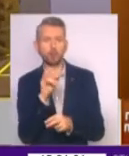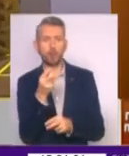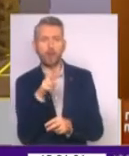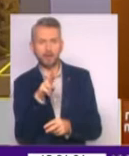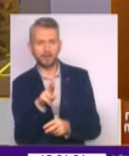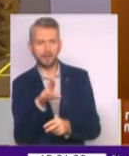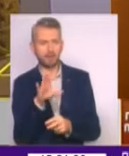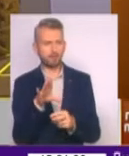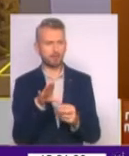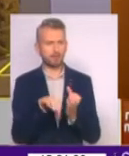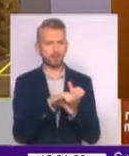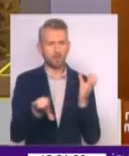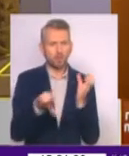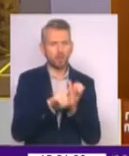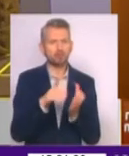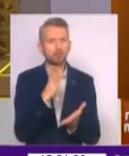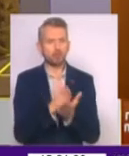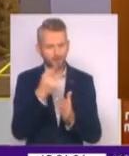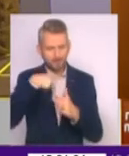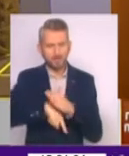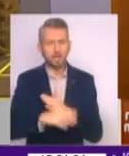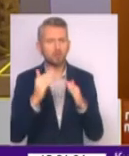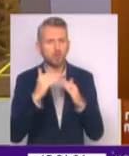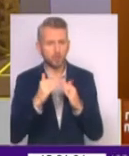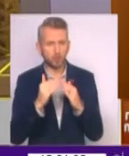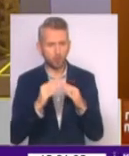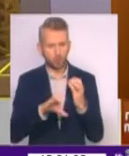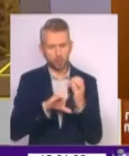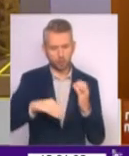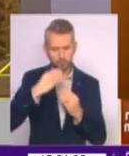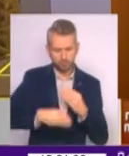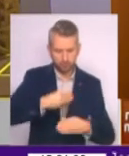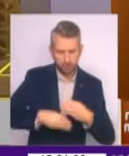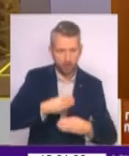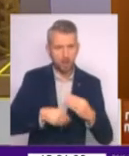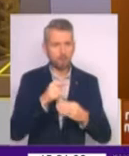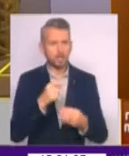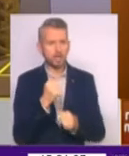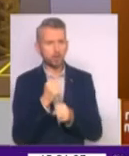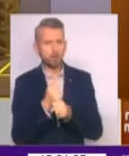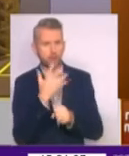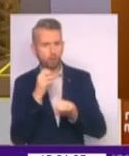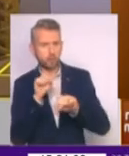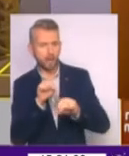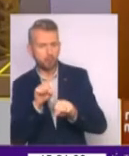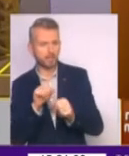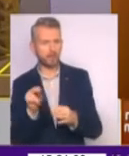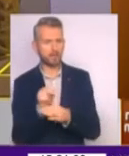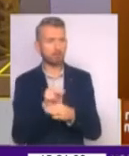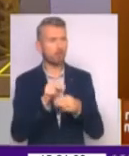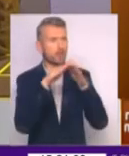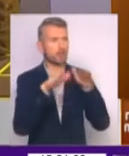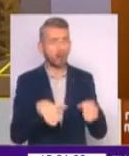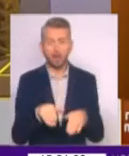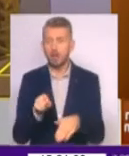комунікації, які знаходяться в підвалі будинку. Вони в певних місцях зробили утеплення, відремонтували, ну, дах. Тобто ви так маєте далі